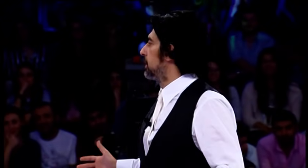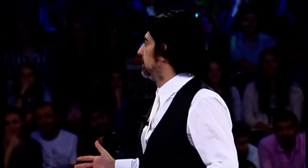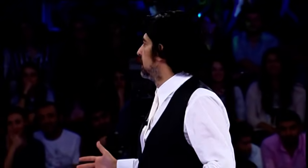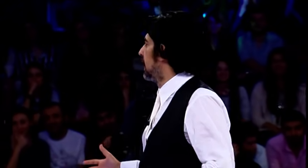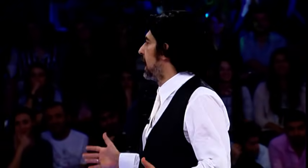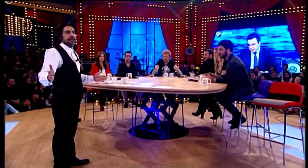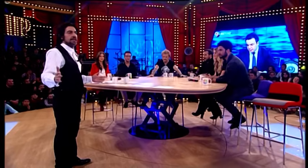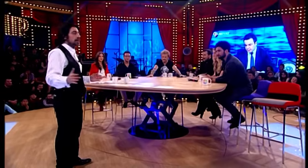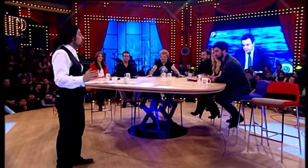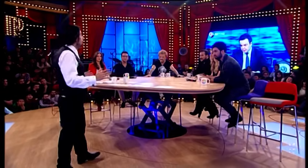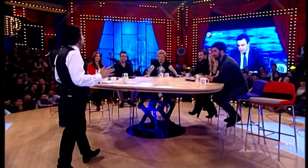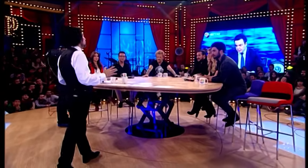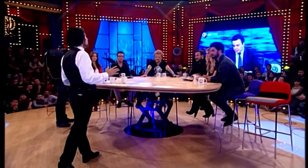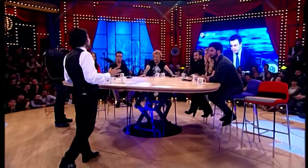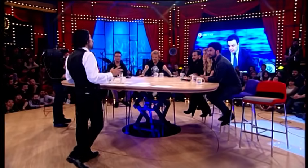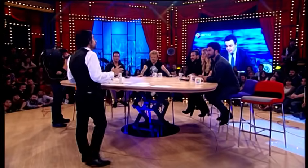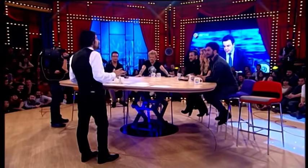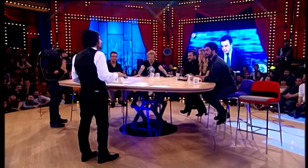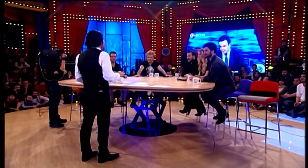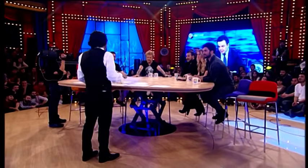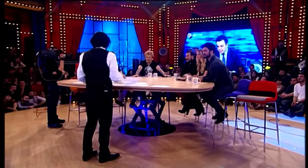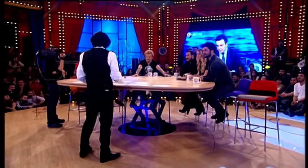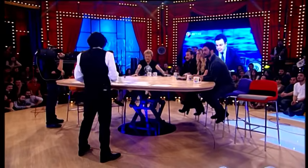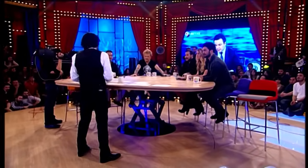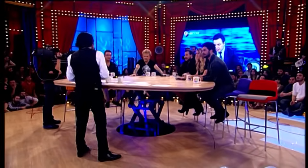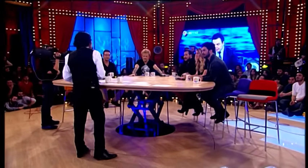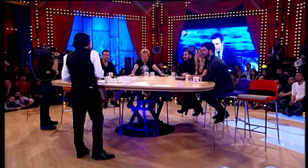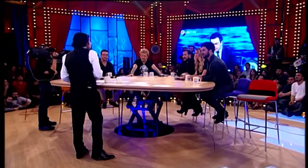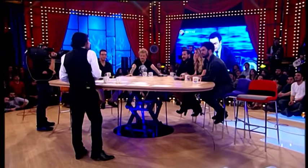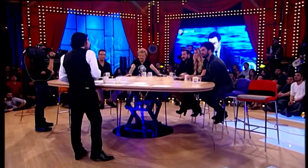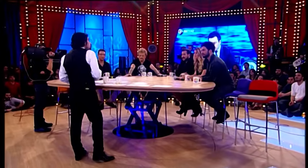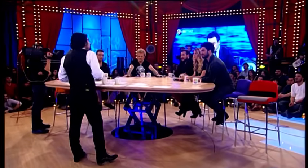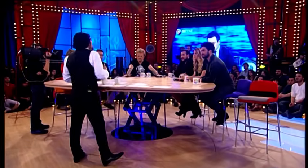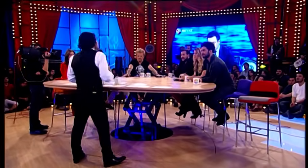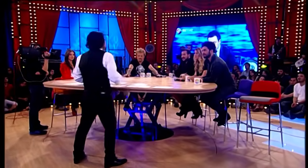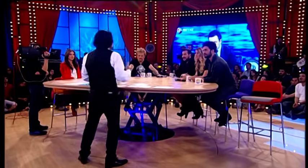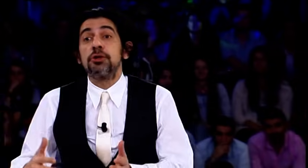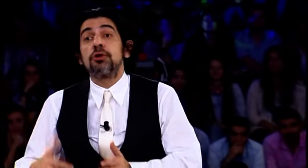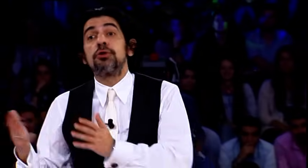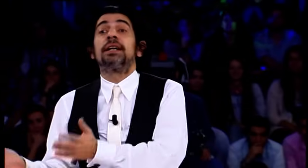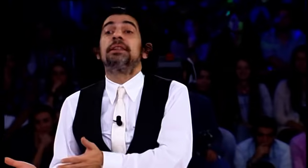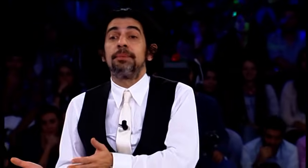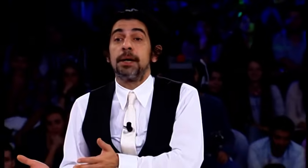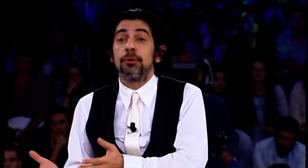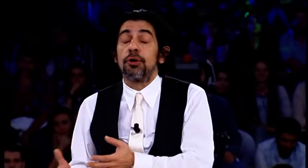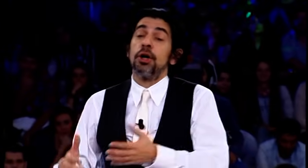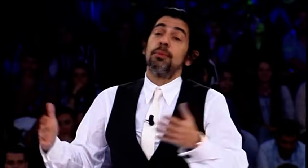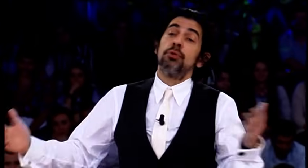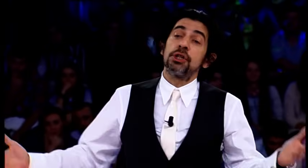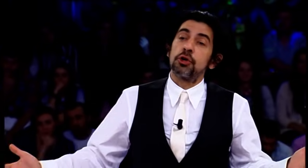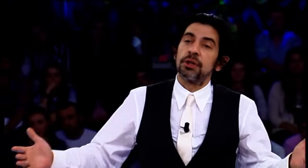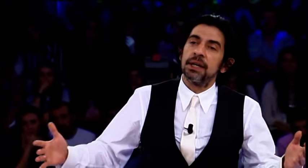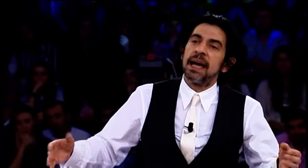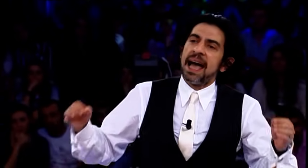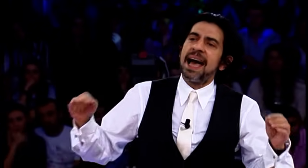ben de yerim. Herkes yer. Öyle bir durumda öyle bir şey ki ve yani inci sözlük mü yapıyor? Birileri inci sözlük adına mı yapıyor? Bu